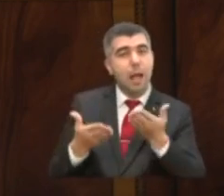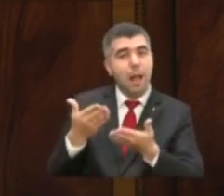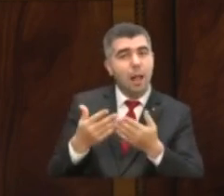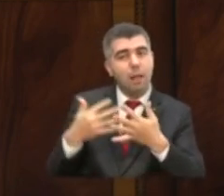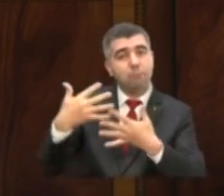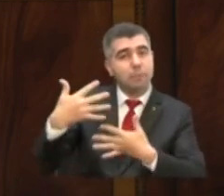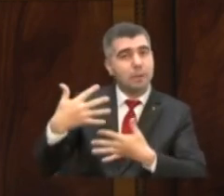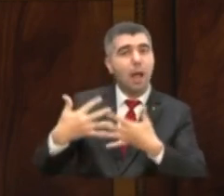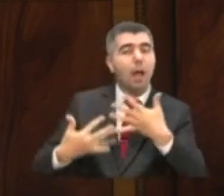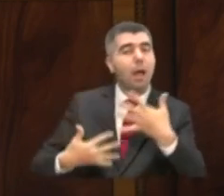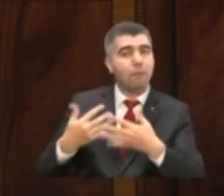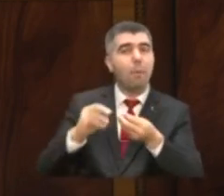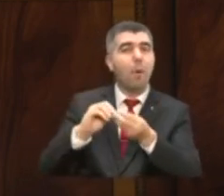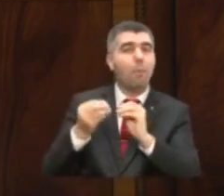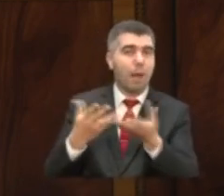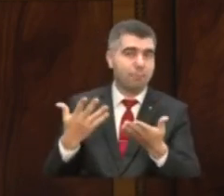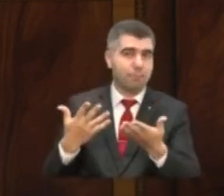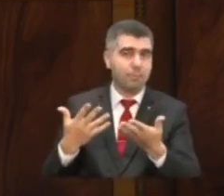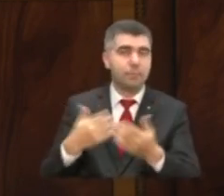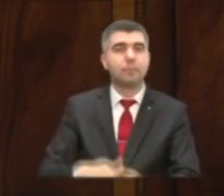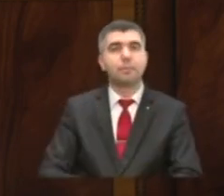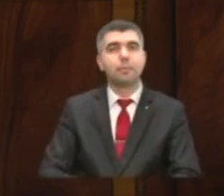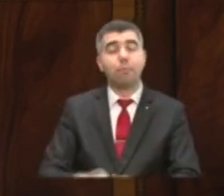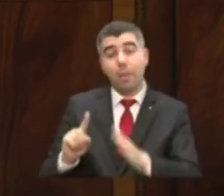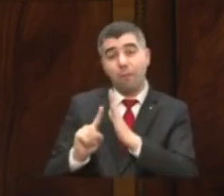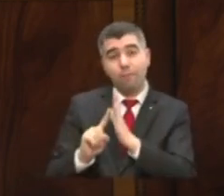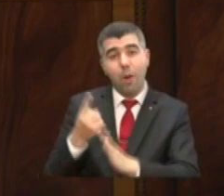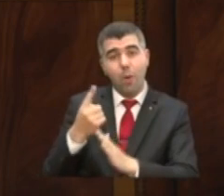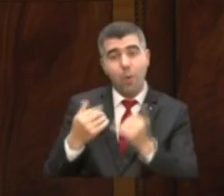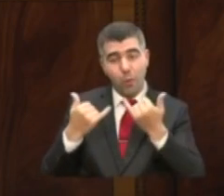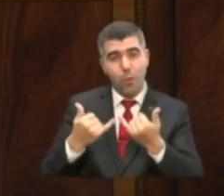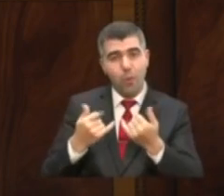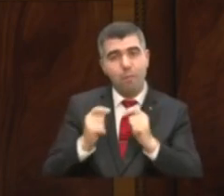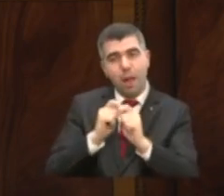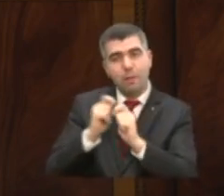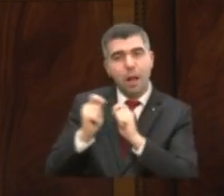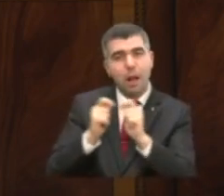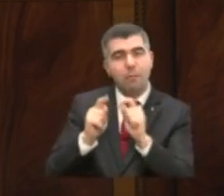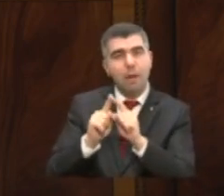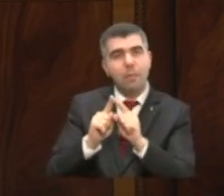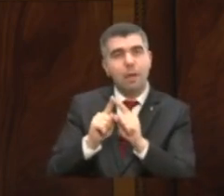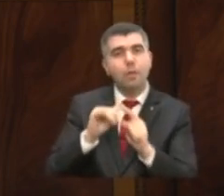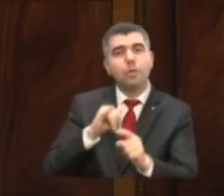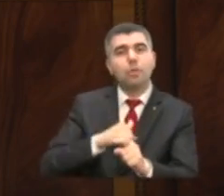عدة مؤسسات في بلادنا. أولاً، نتحدث اليوم على موضوع الشباب في سياق